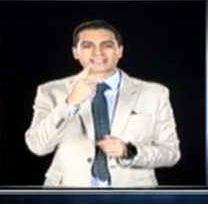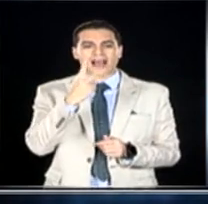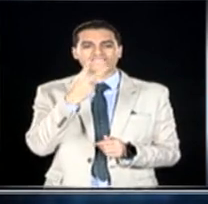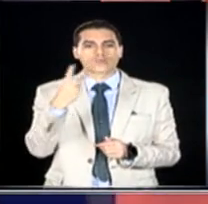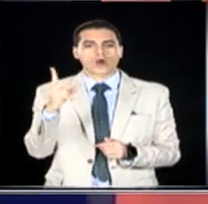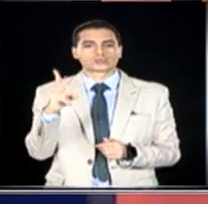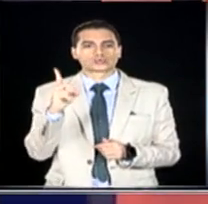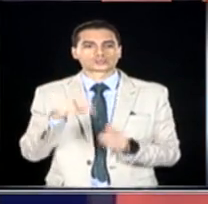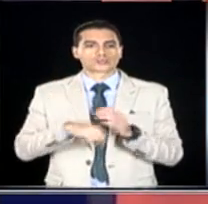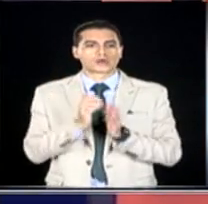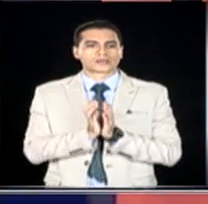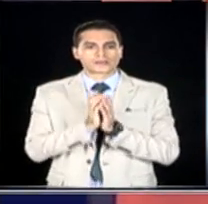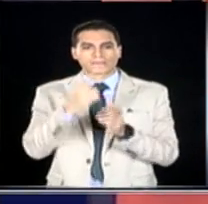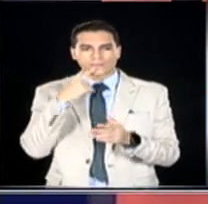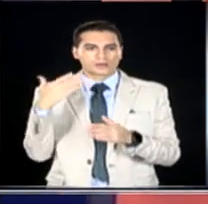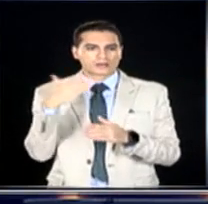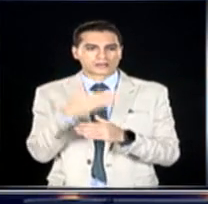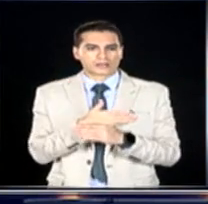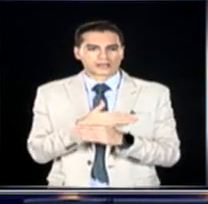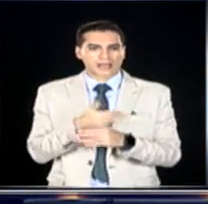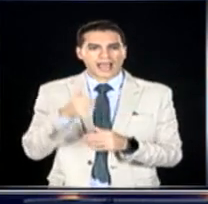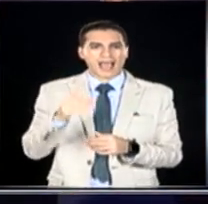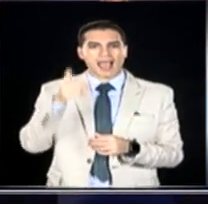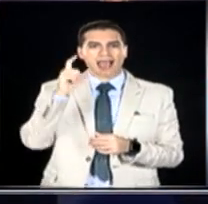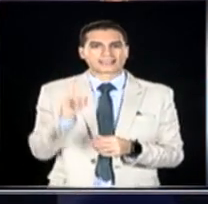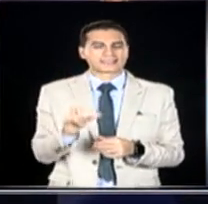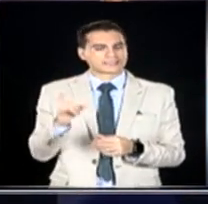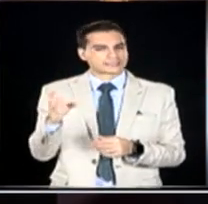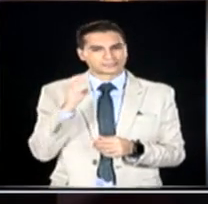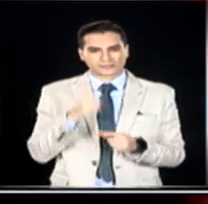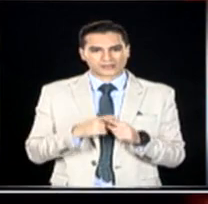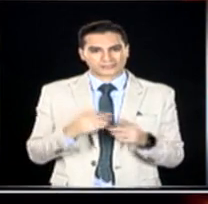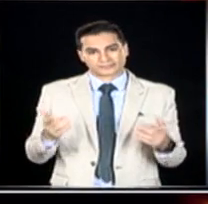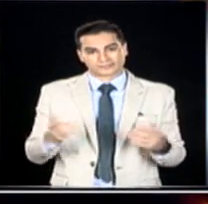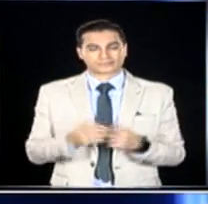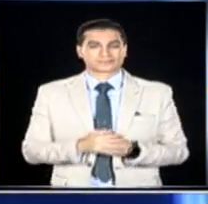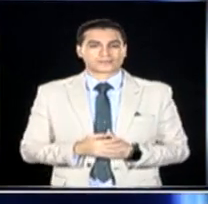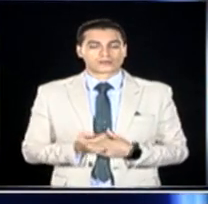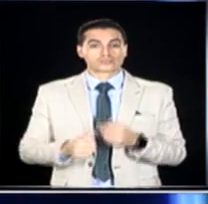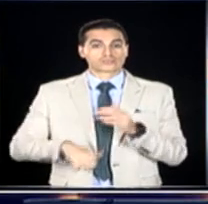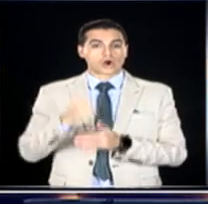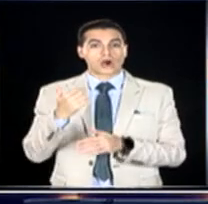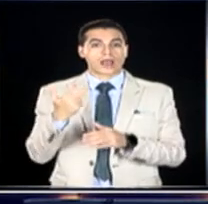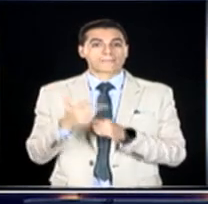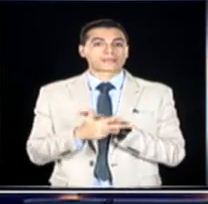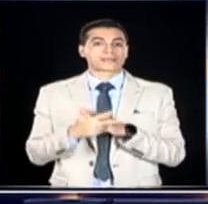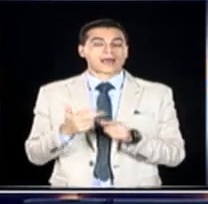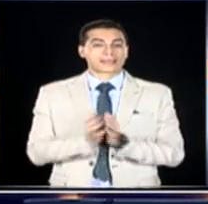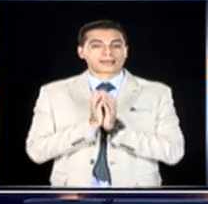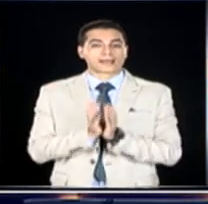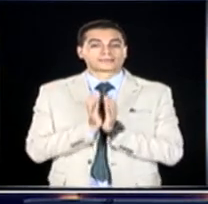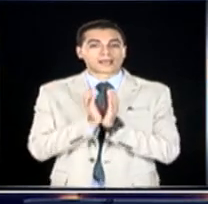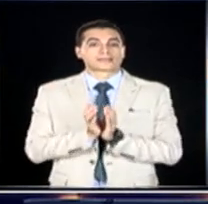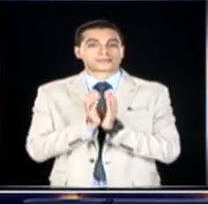2021؟ أريانا جراند. إجابة خاطئة، حصلت 3 مرات على الجائزة.